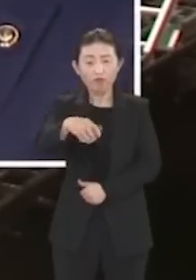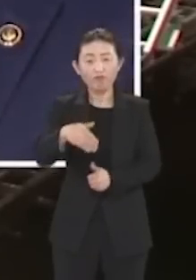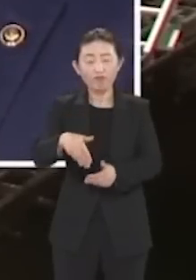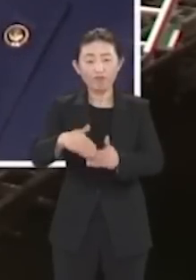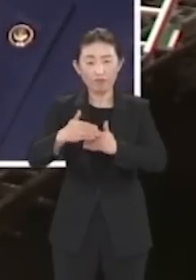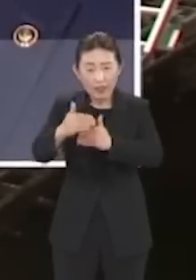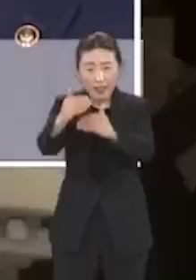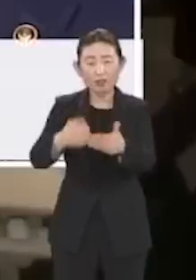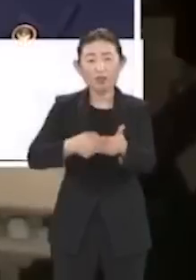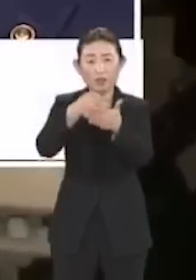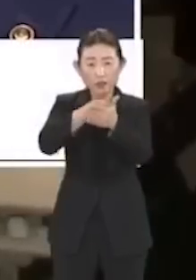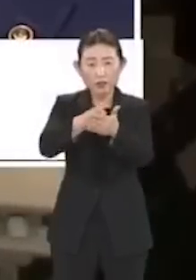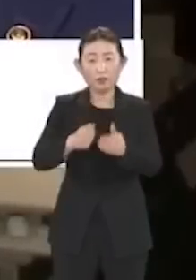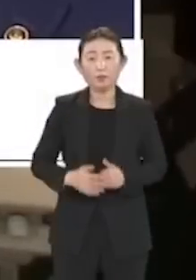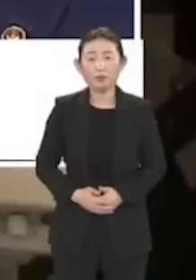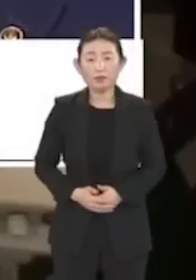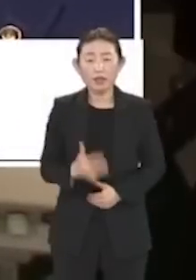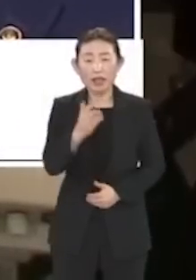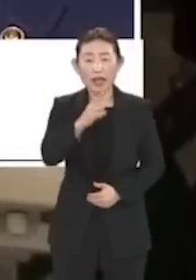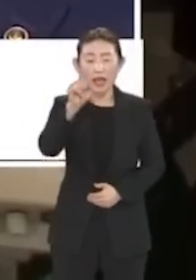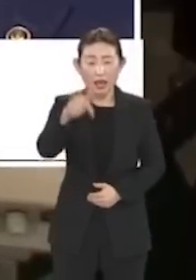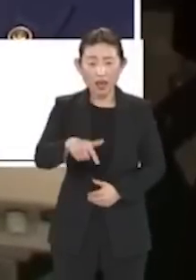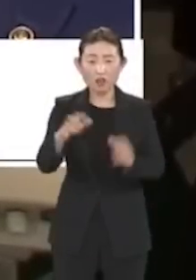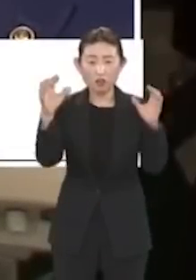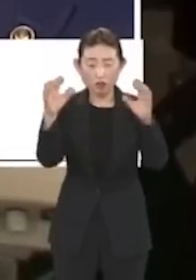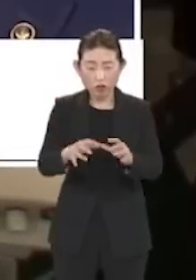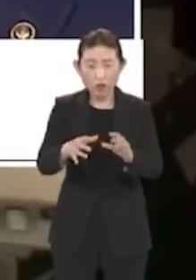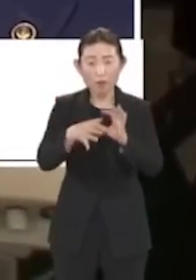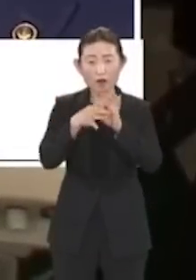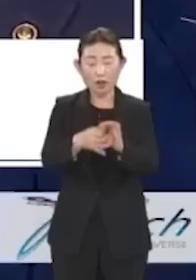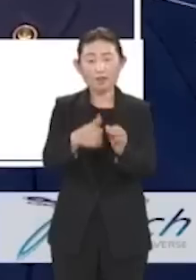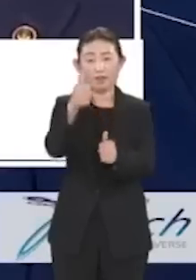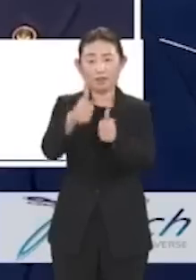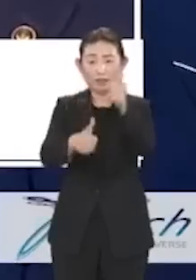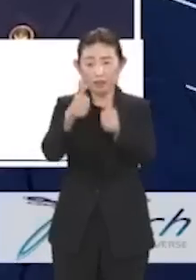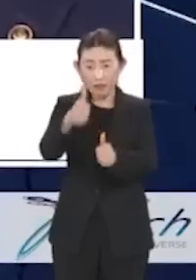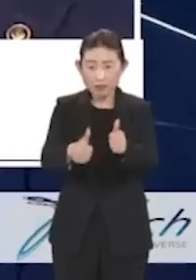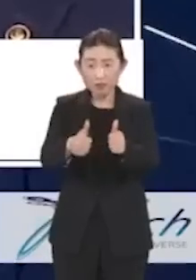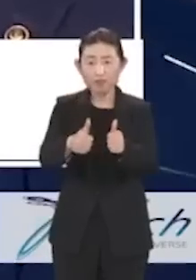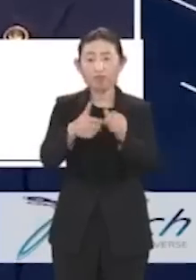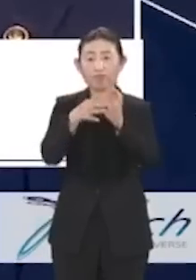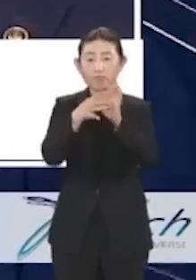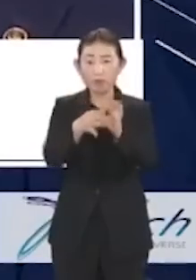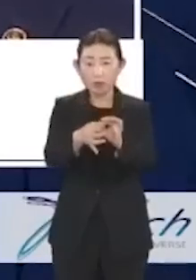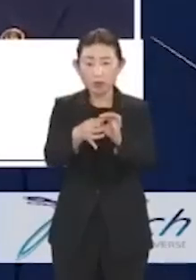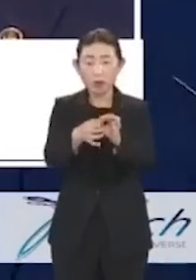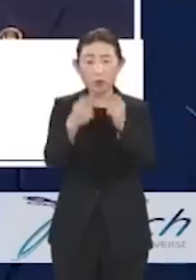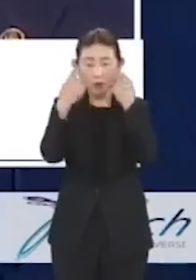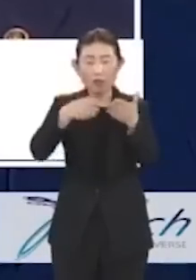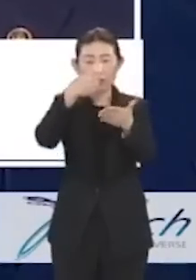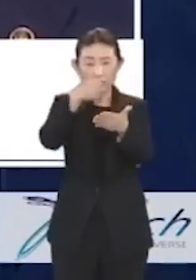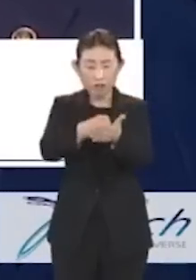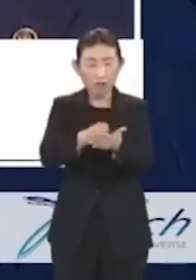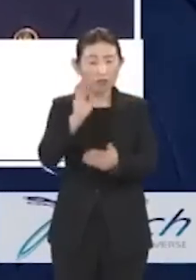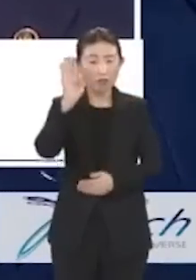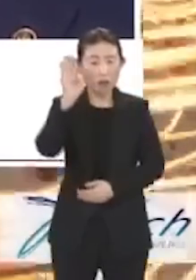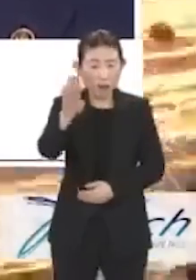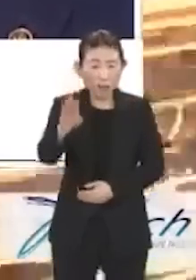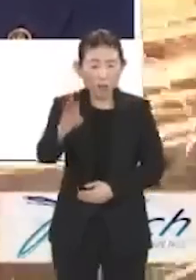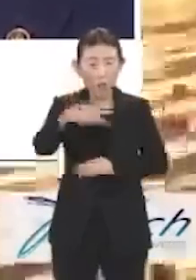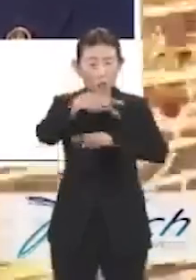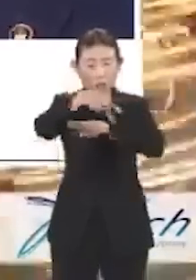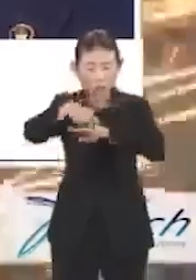우리나라도 이번에 그 핵융합로 실죽로 개념을 확정함으로써 앞으로